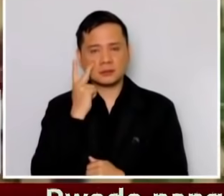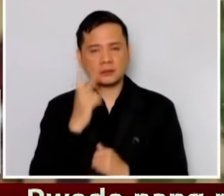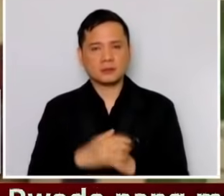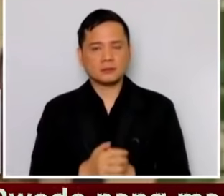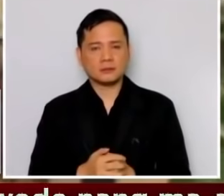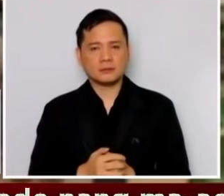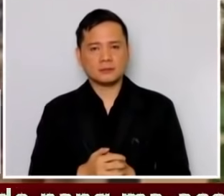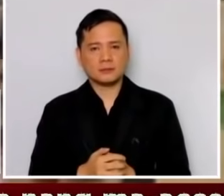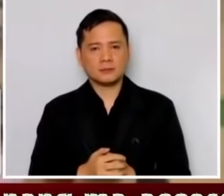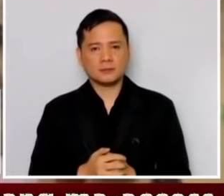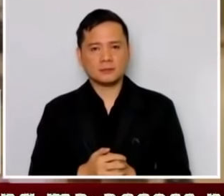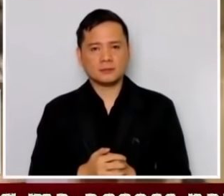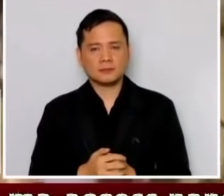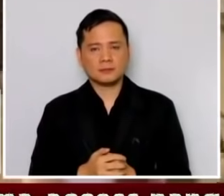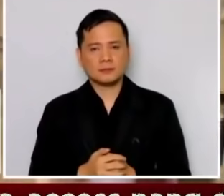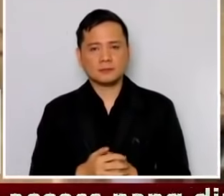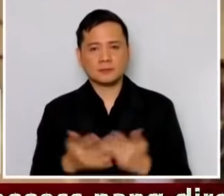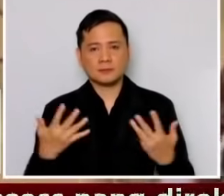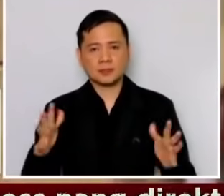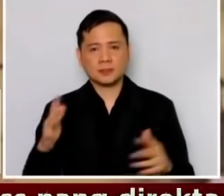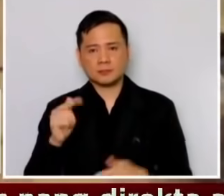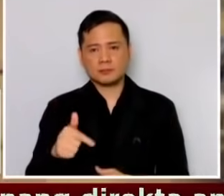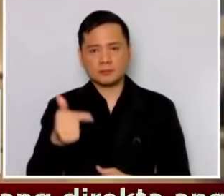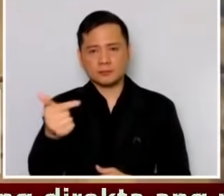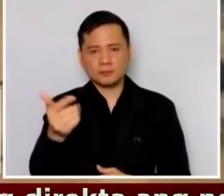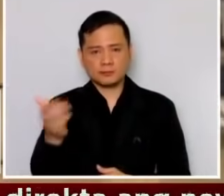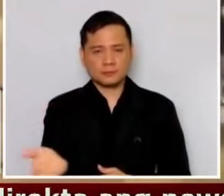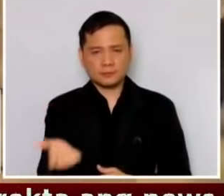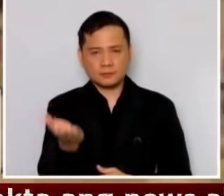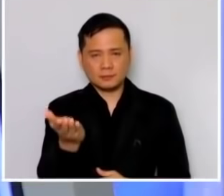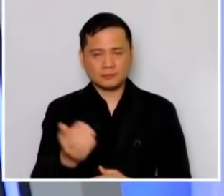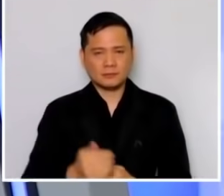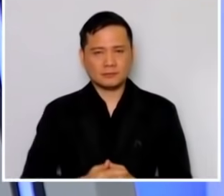bansa. Jeff Canoy, ABS-CBN News.